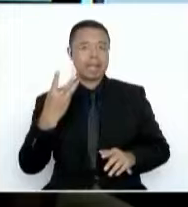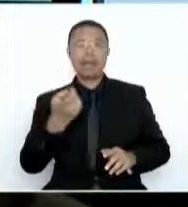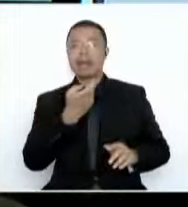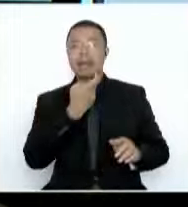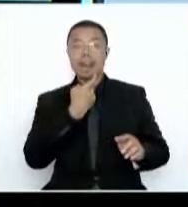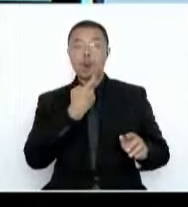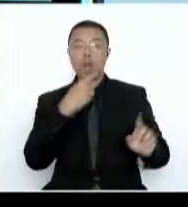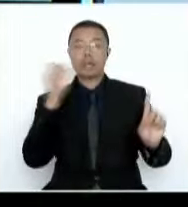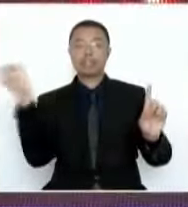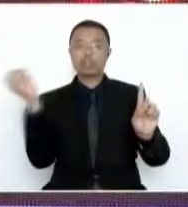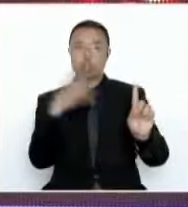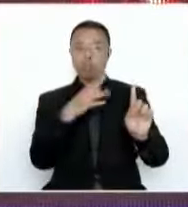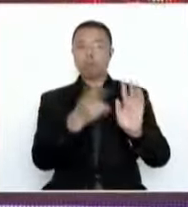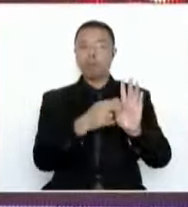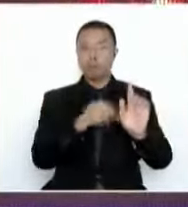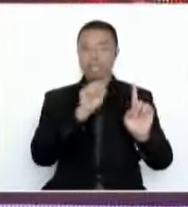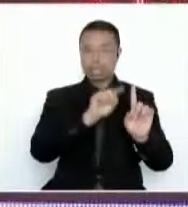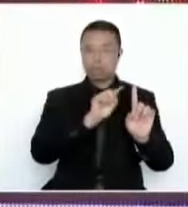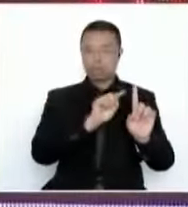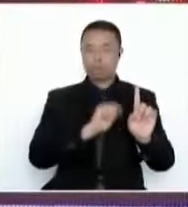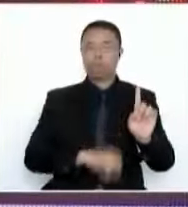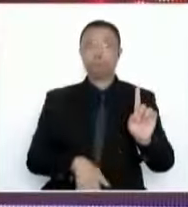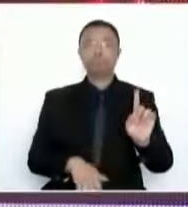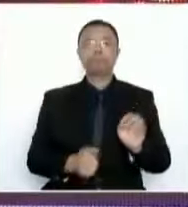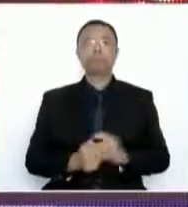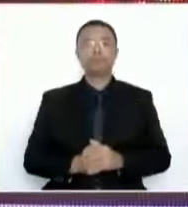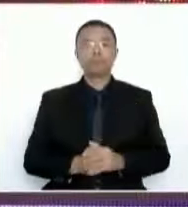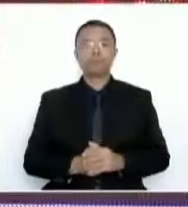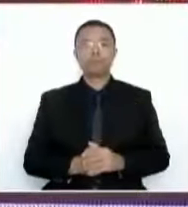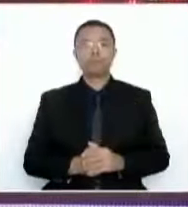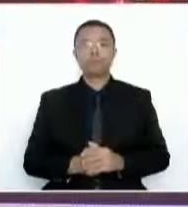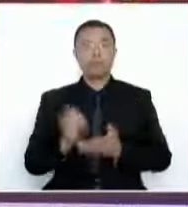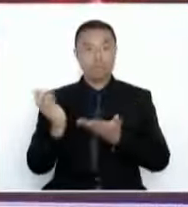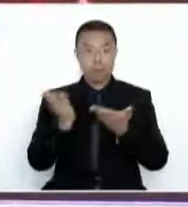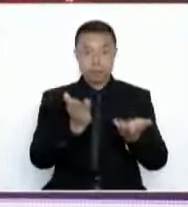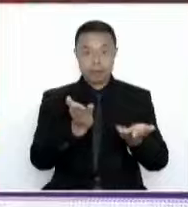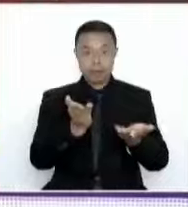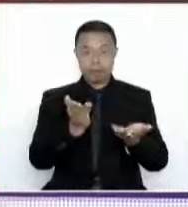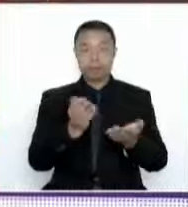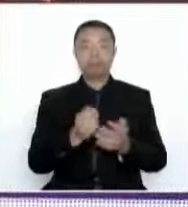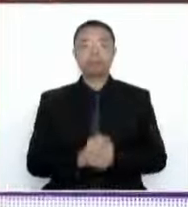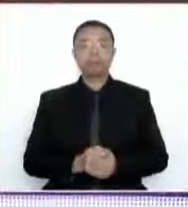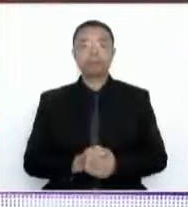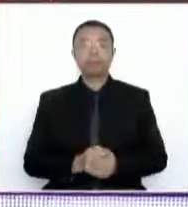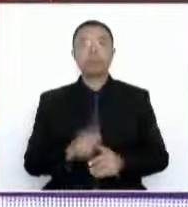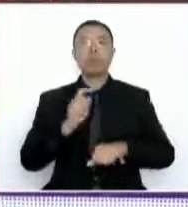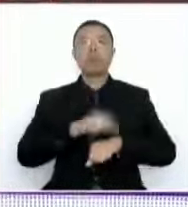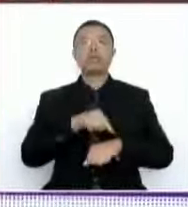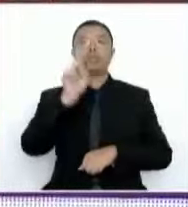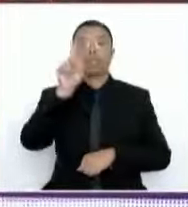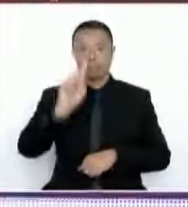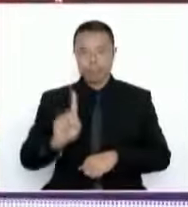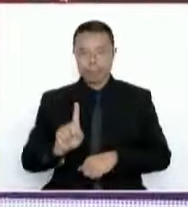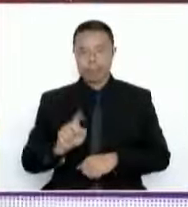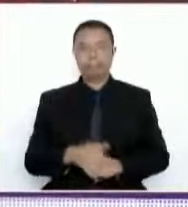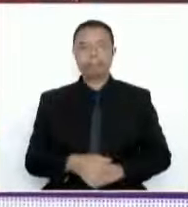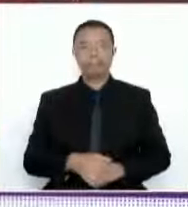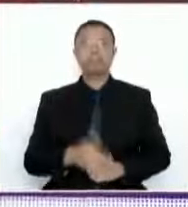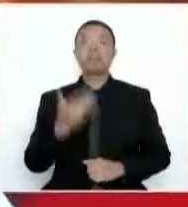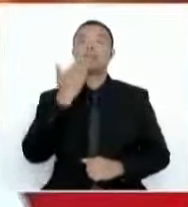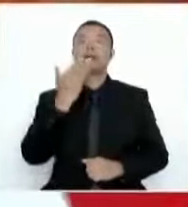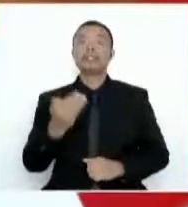untuk menanggapi jawaban dari calon wakil gubernur nomor 1 kami persilakan Bapak Rano Karno waktu anda 1 menit